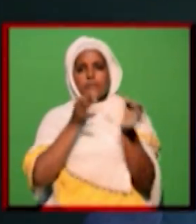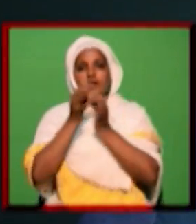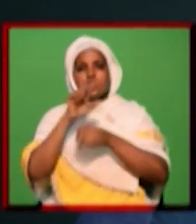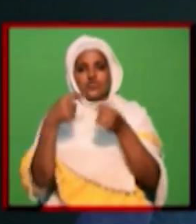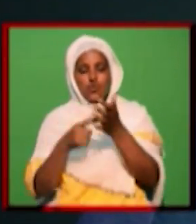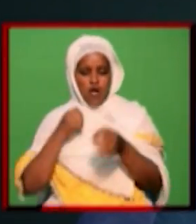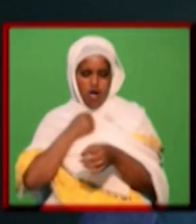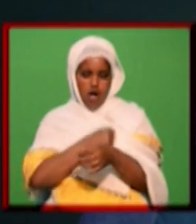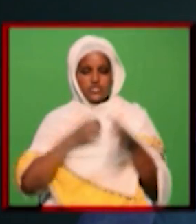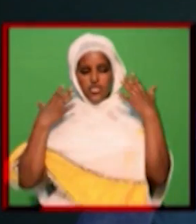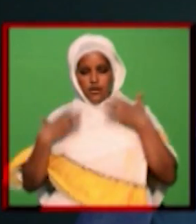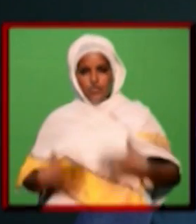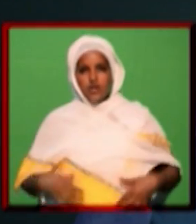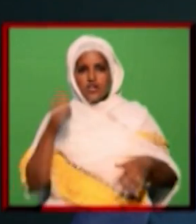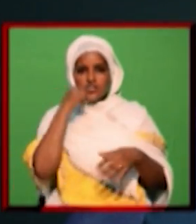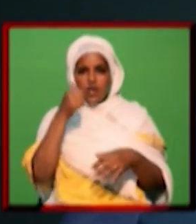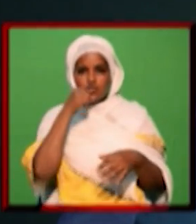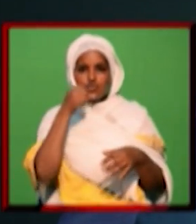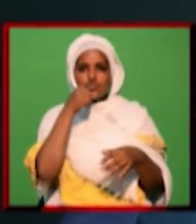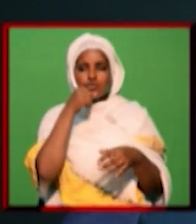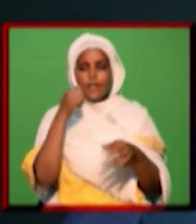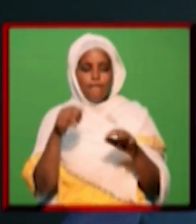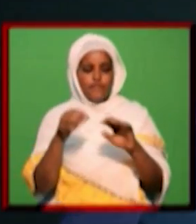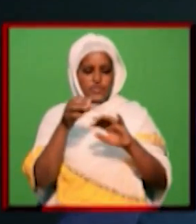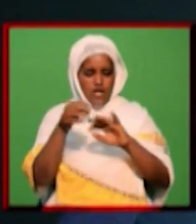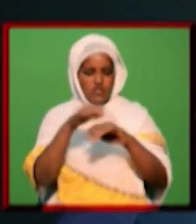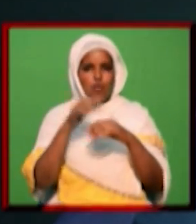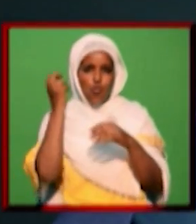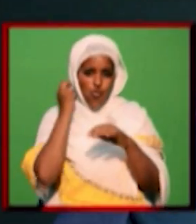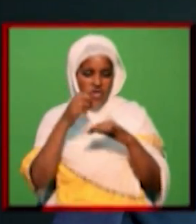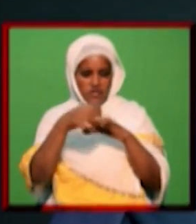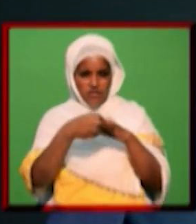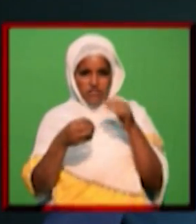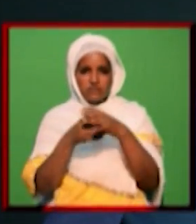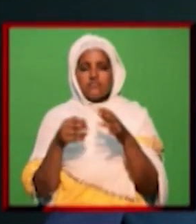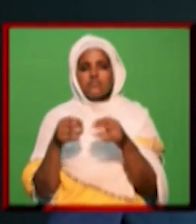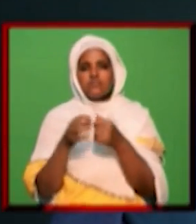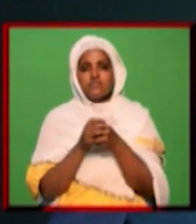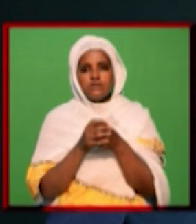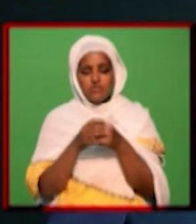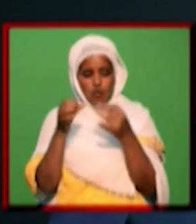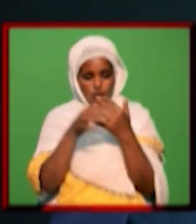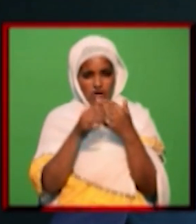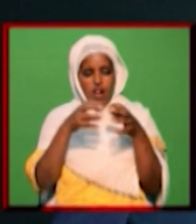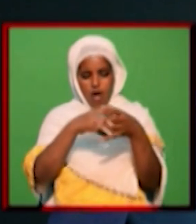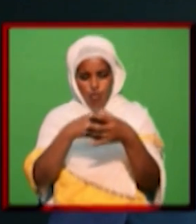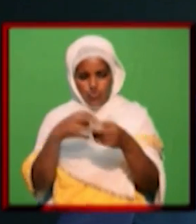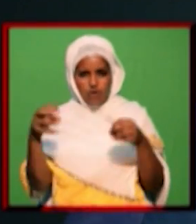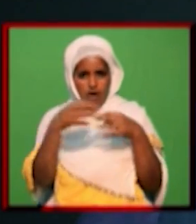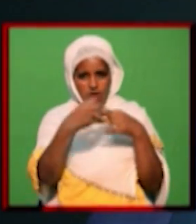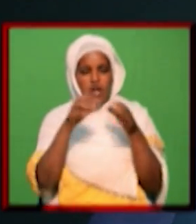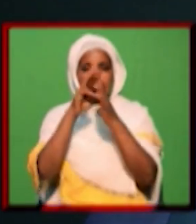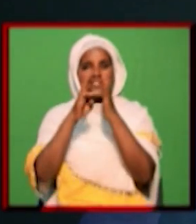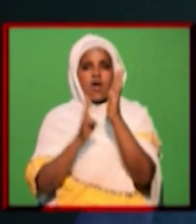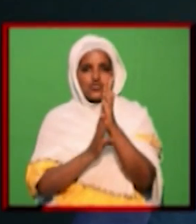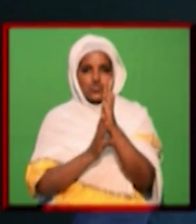ሐዘን ይለብሳል። እንዲያውም ሴቶች ጣታቸው በጣታቸው ያለ ወርቅ፣ ወንዶች በጣታቸው ያለ ወርቅ ያውልቁ